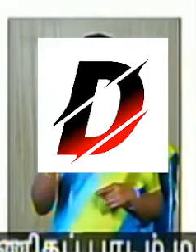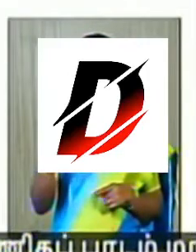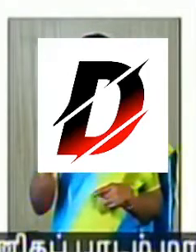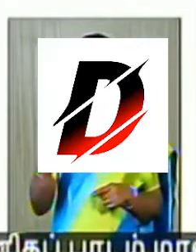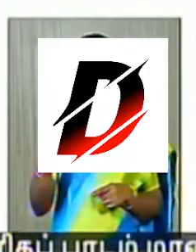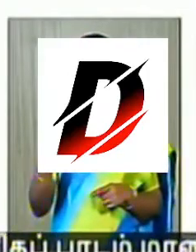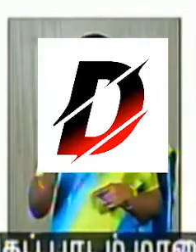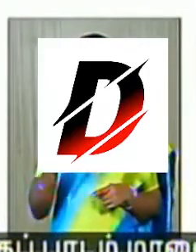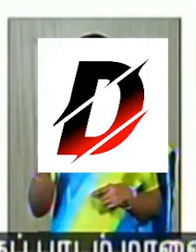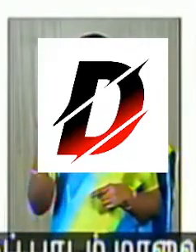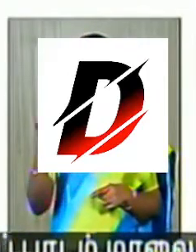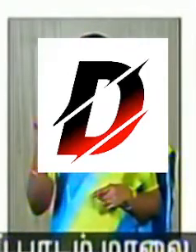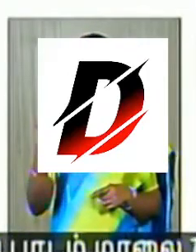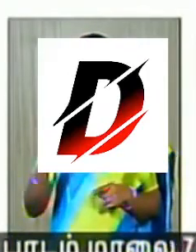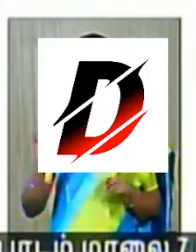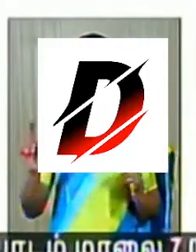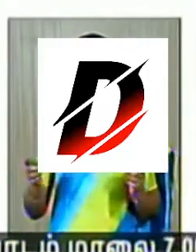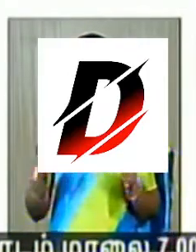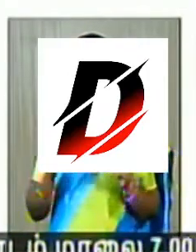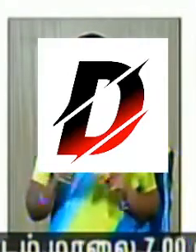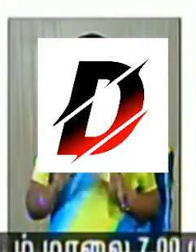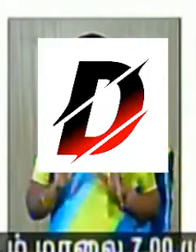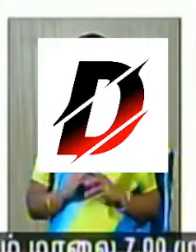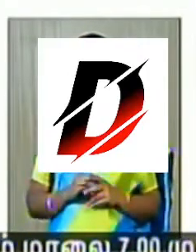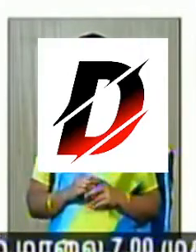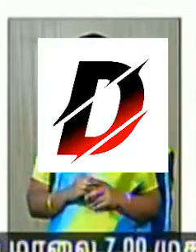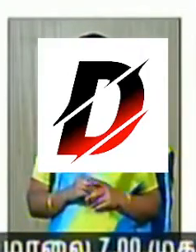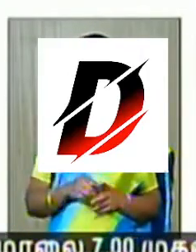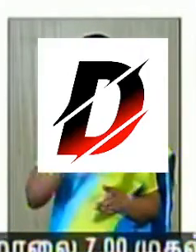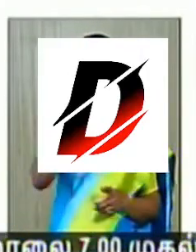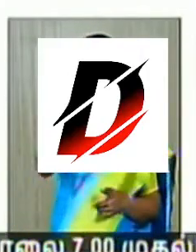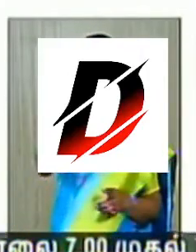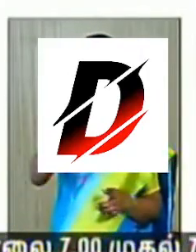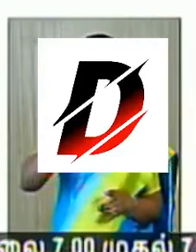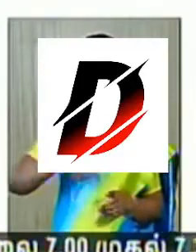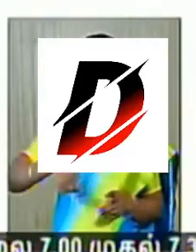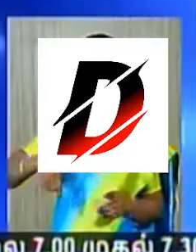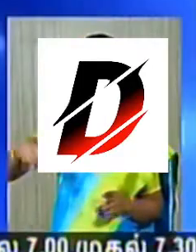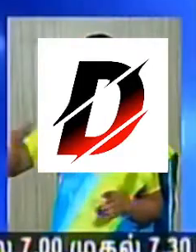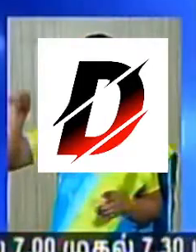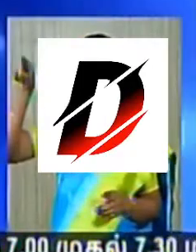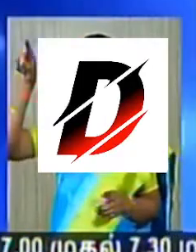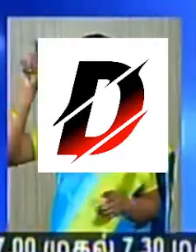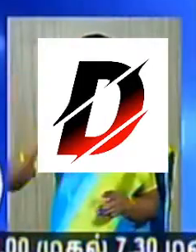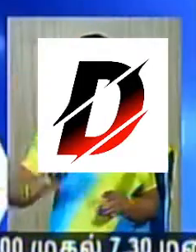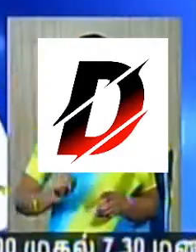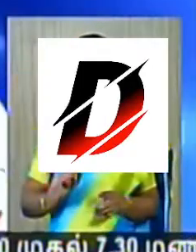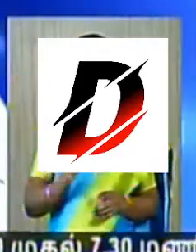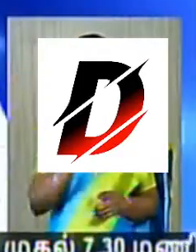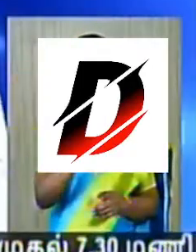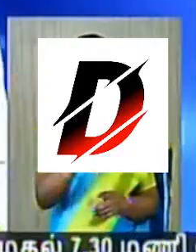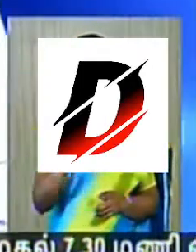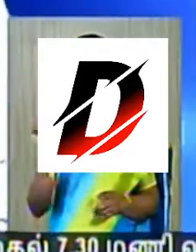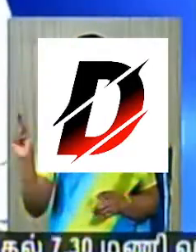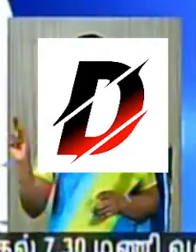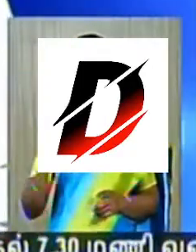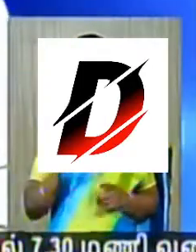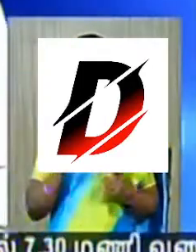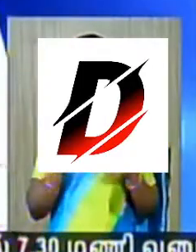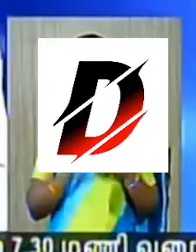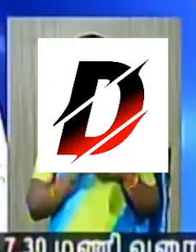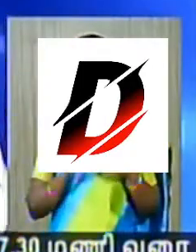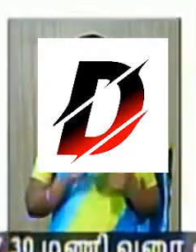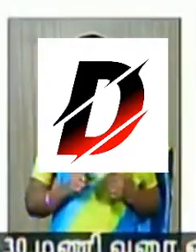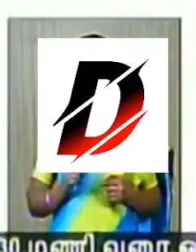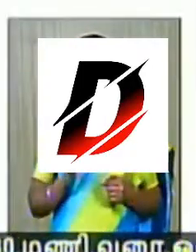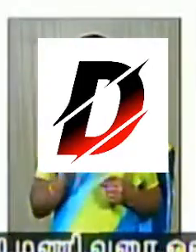மற்றும் மூன்று கமா ஜீரோ என்ற இரு புள்ளிகளில் வெட்டுகிறது. வெட்டுறதா இல்லையா படத்தில் பார்த்தீங்கன்னா? அப்போ ரெண்டு புள்ளியில் வெட்டினா நீங்கள் என்ன முடிவு